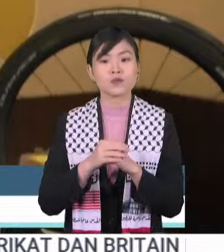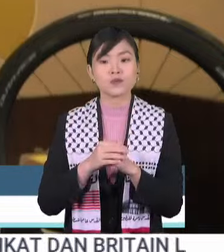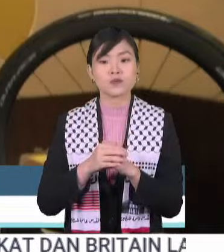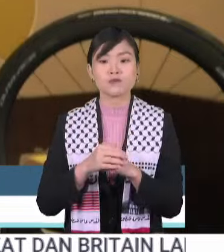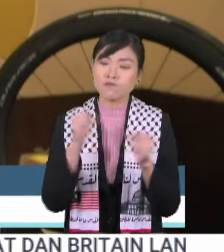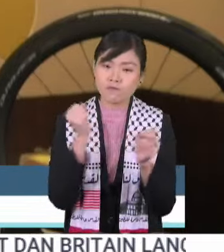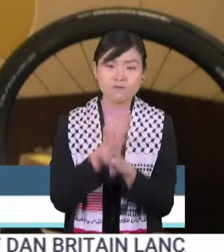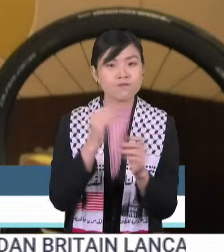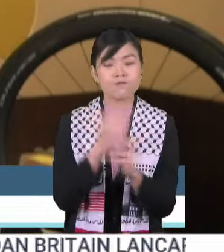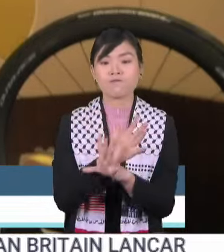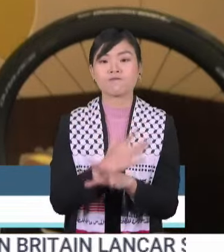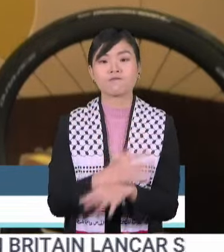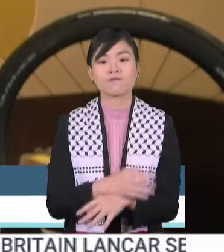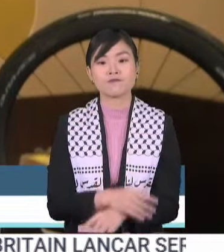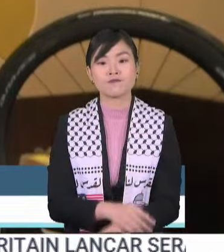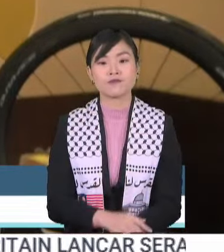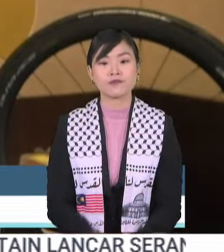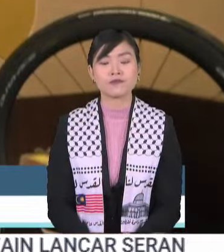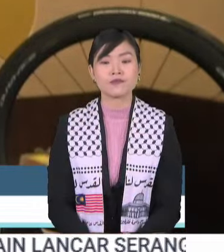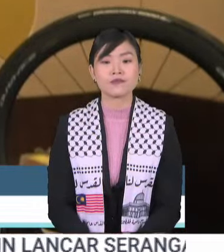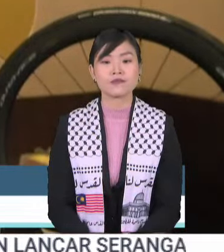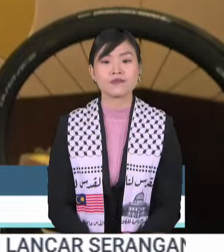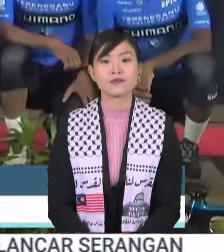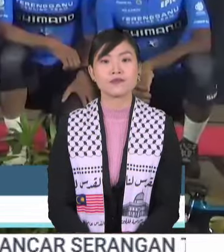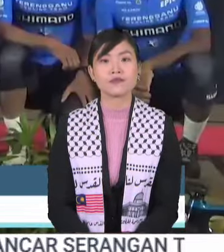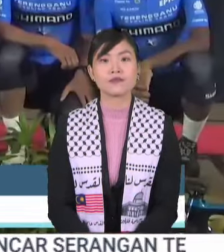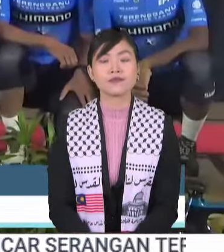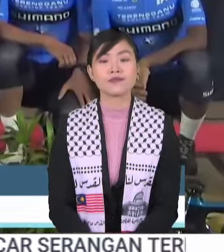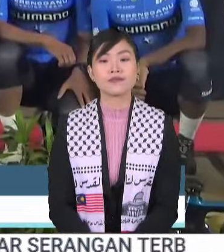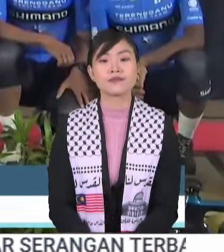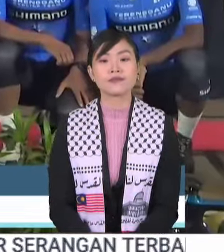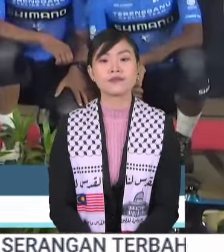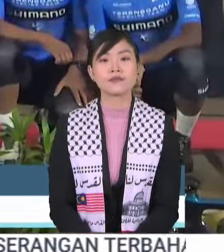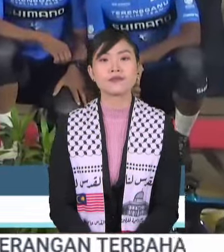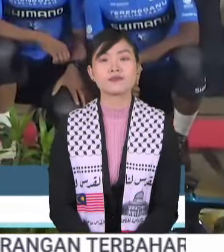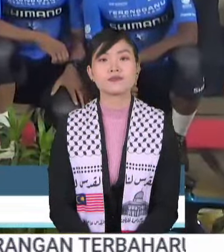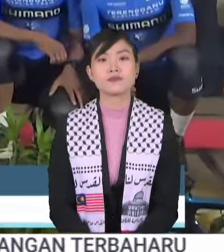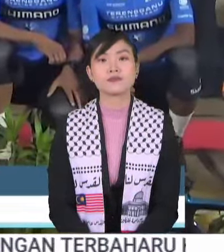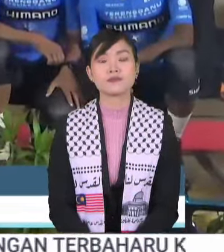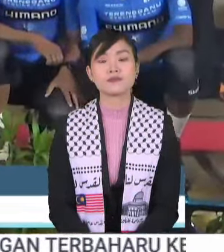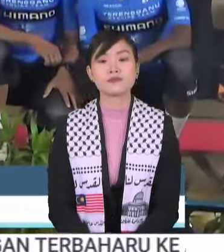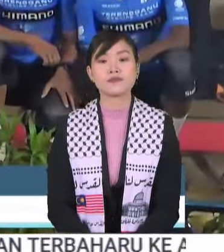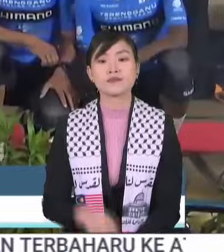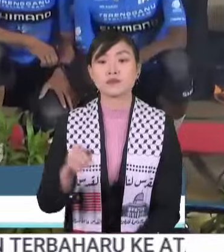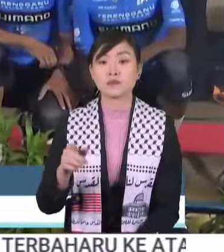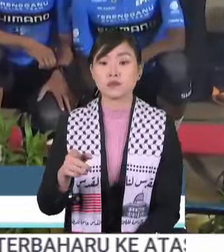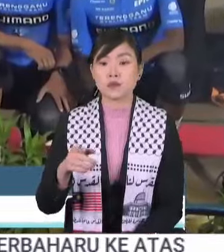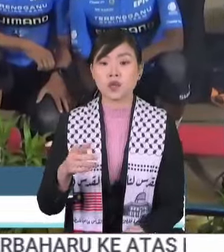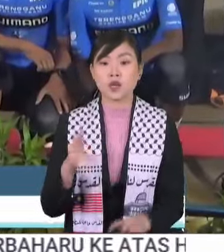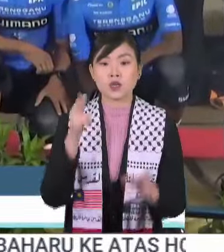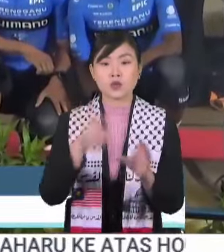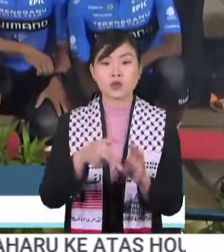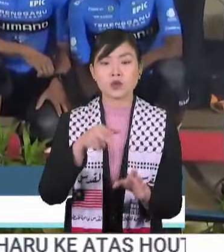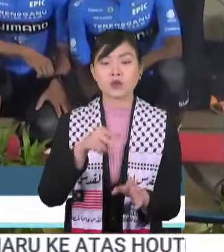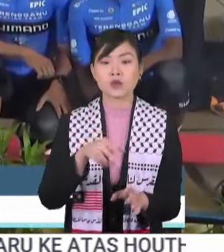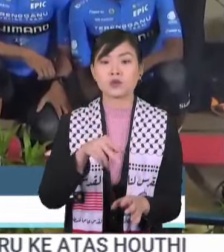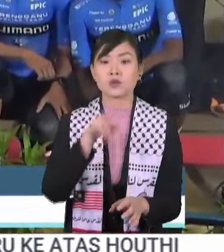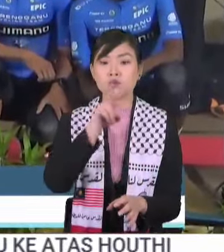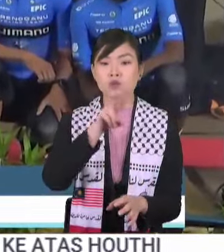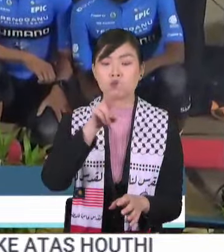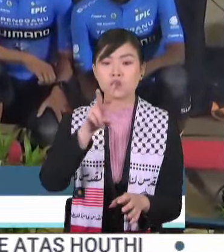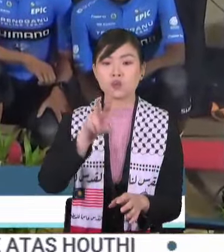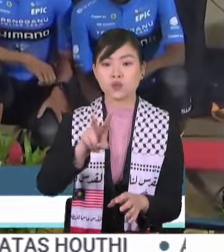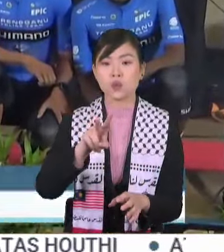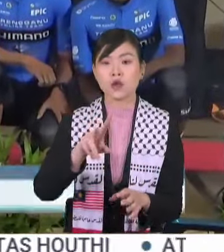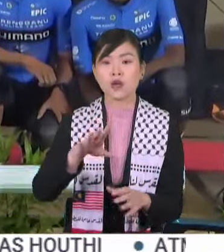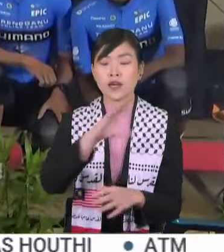apaume nasib Apa So Alhamdulillah dapat mentai dua pelumba import Andreas miladis